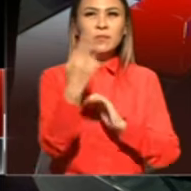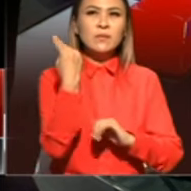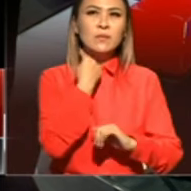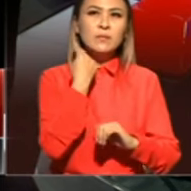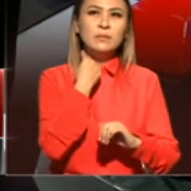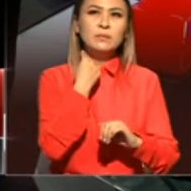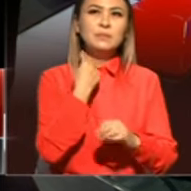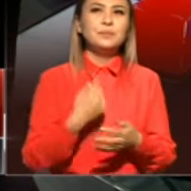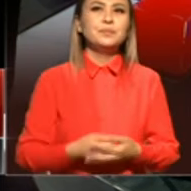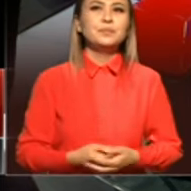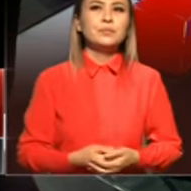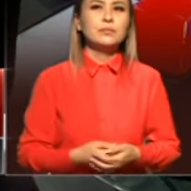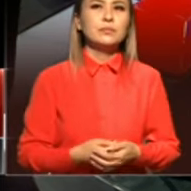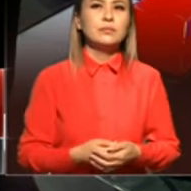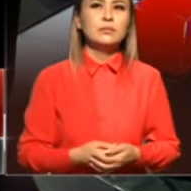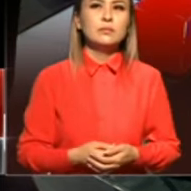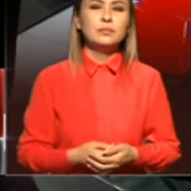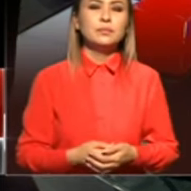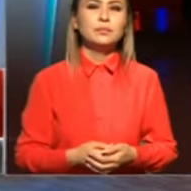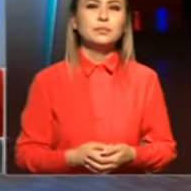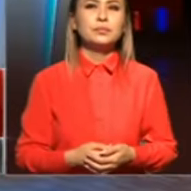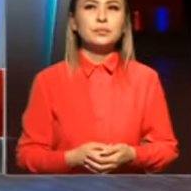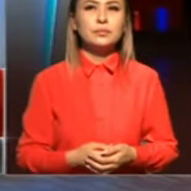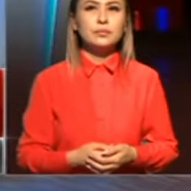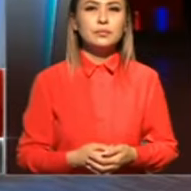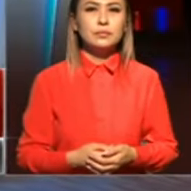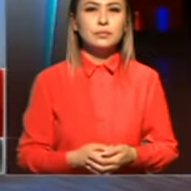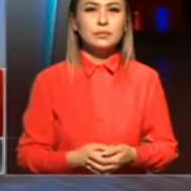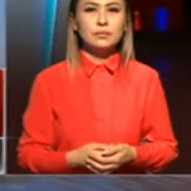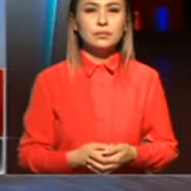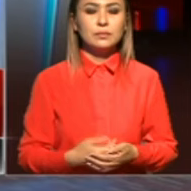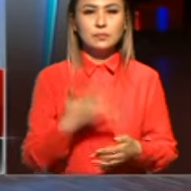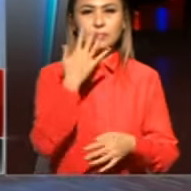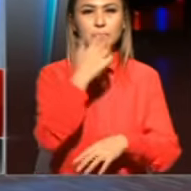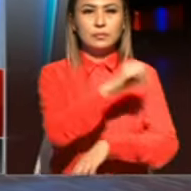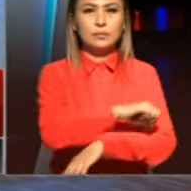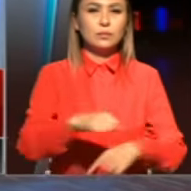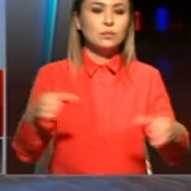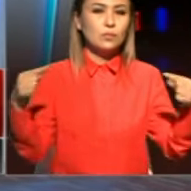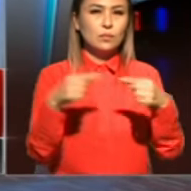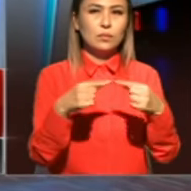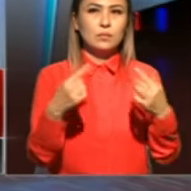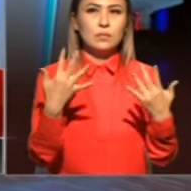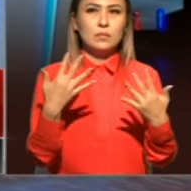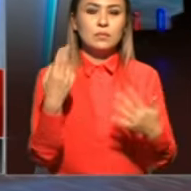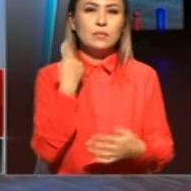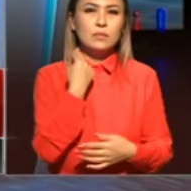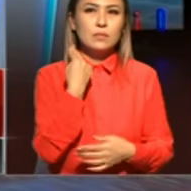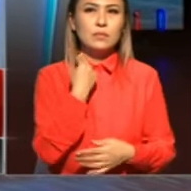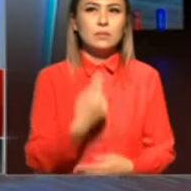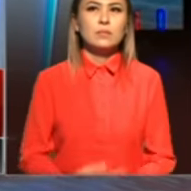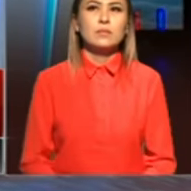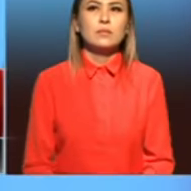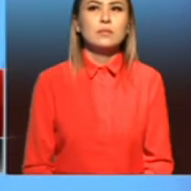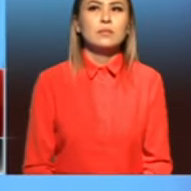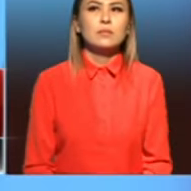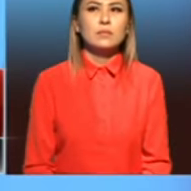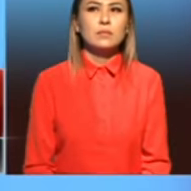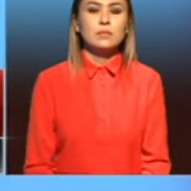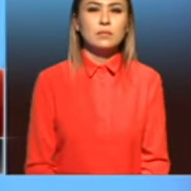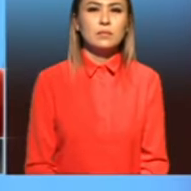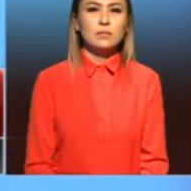қанша? Содан кейін сыртқы қарызымыз нақты мемлекеттің фирмааралық берешек. Иә,